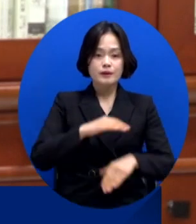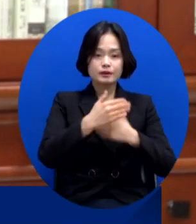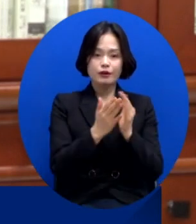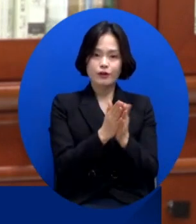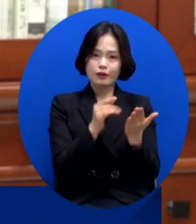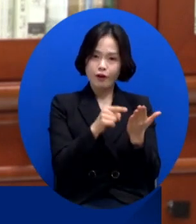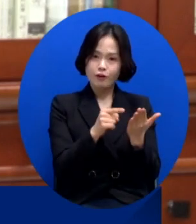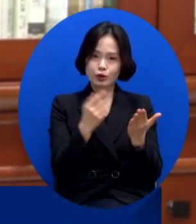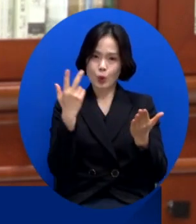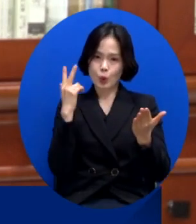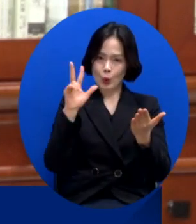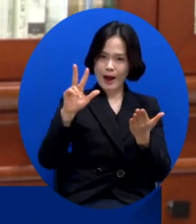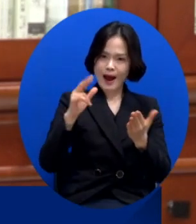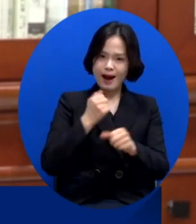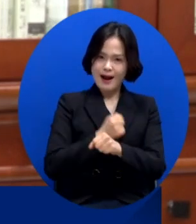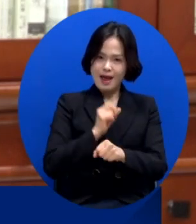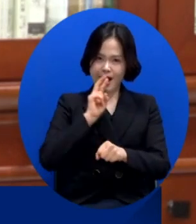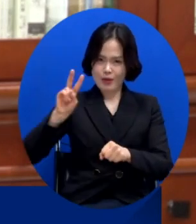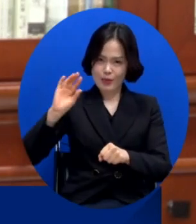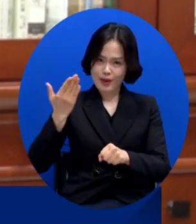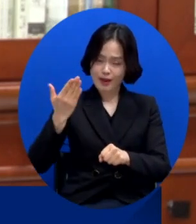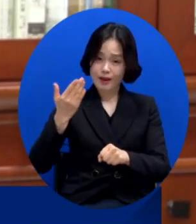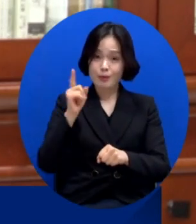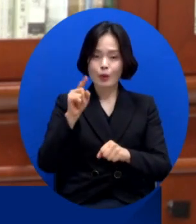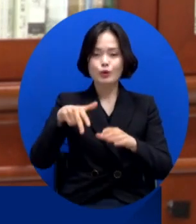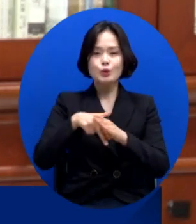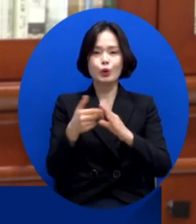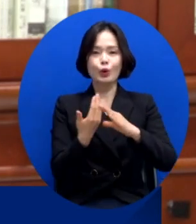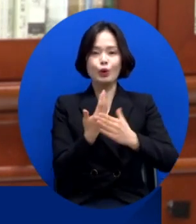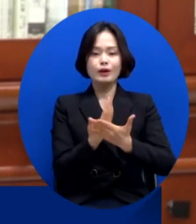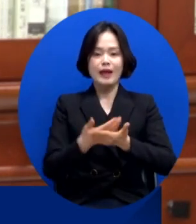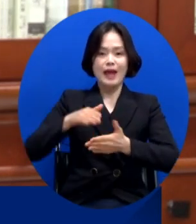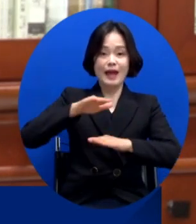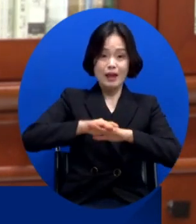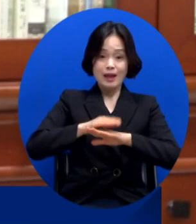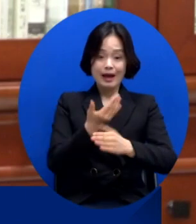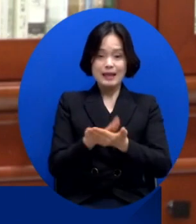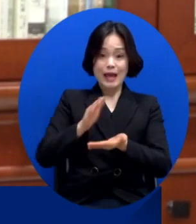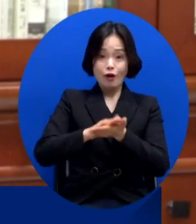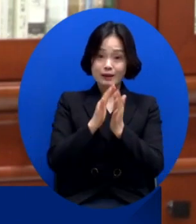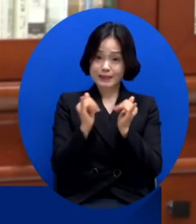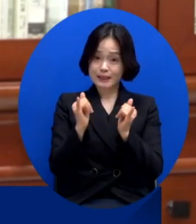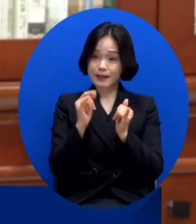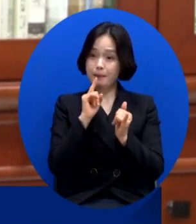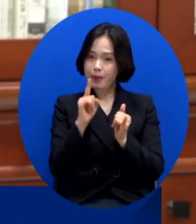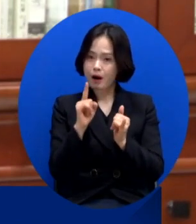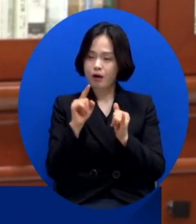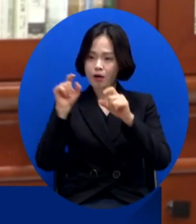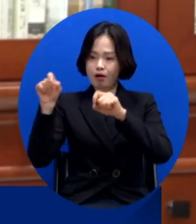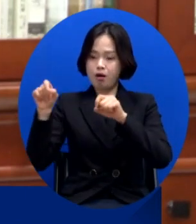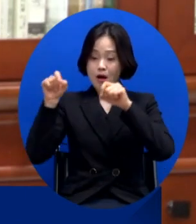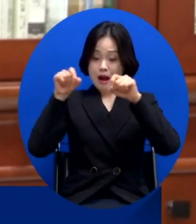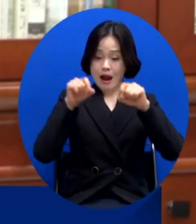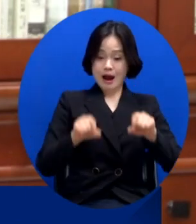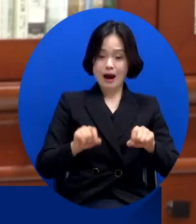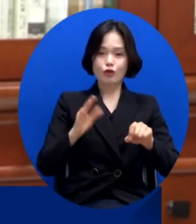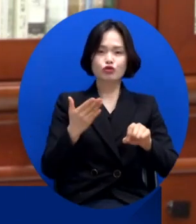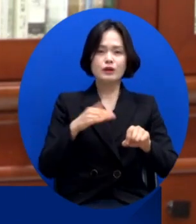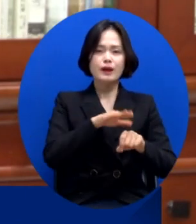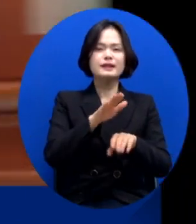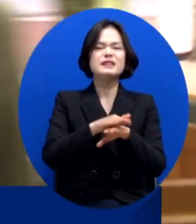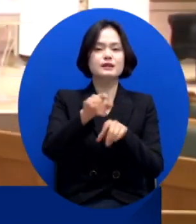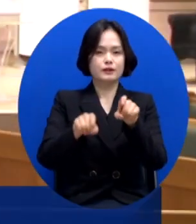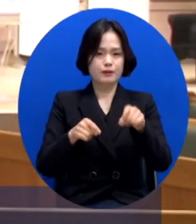돌아가야 한다는 그런 종교개혁자들의 외침이 오늘날은 또 다른 의미로 우리에게 적용되어야 한다고